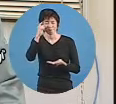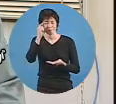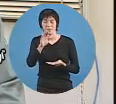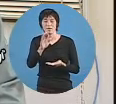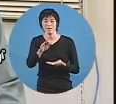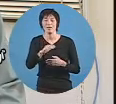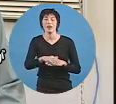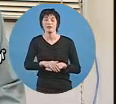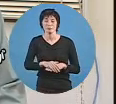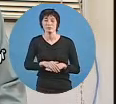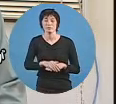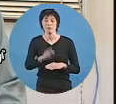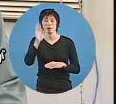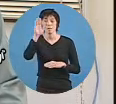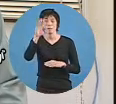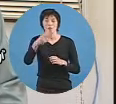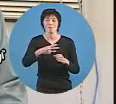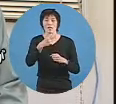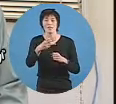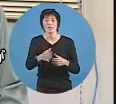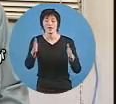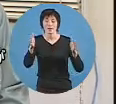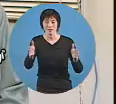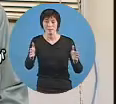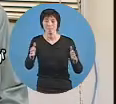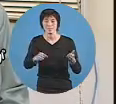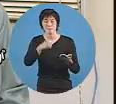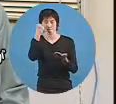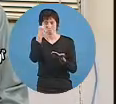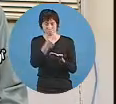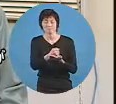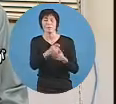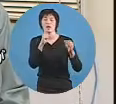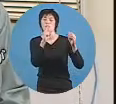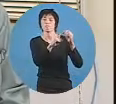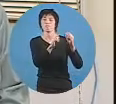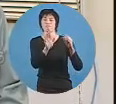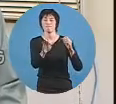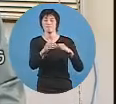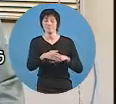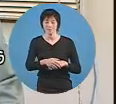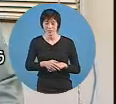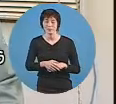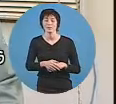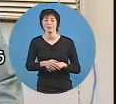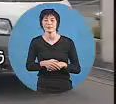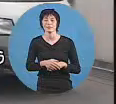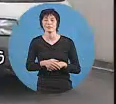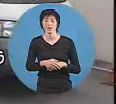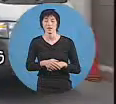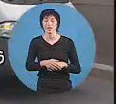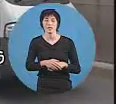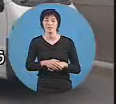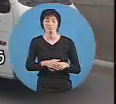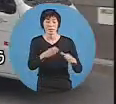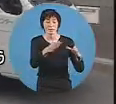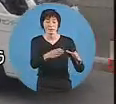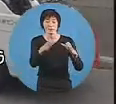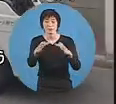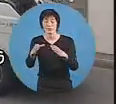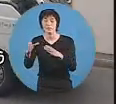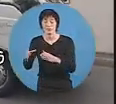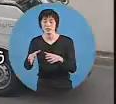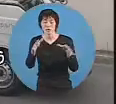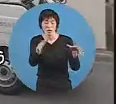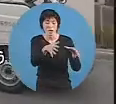目標を3年間で達成させることが大きな課題だと思っております。そのためには地域で集団回